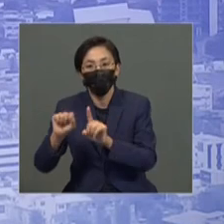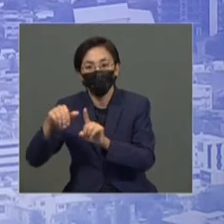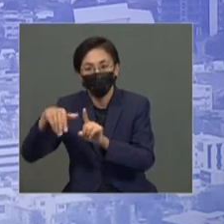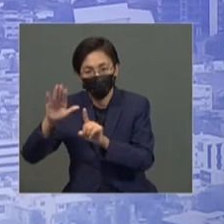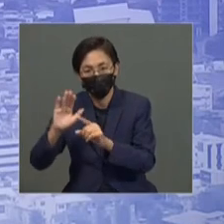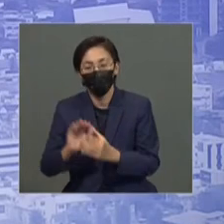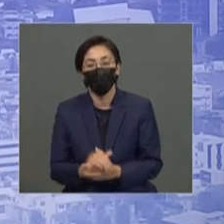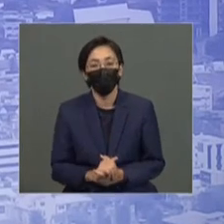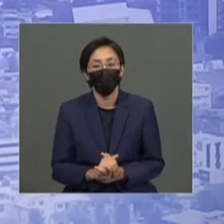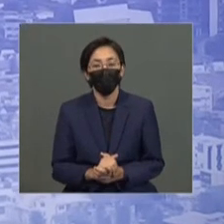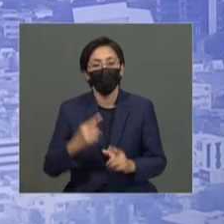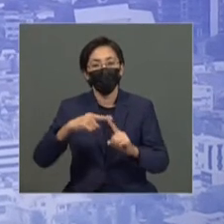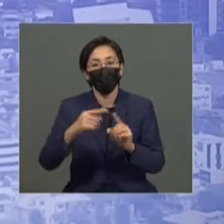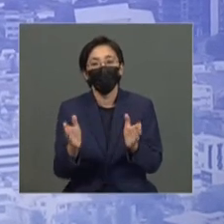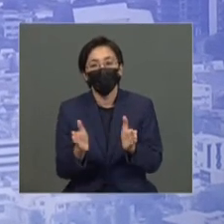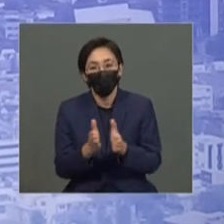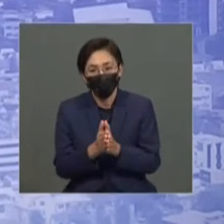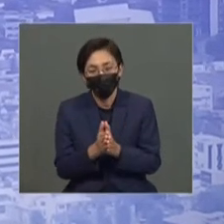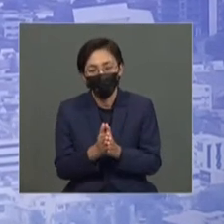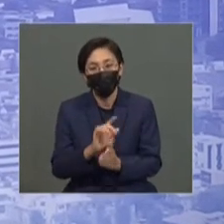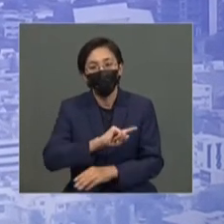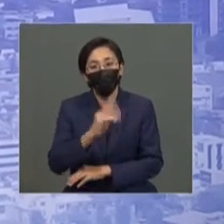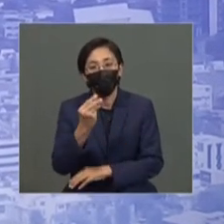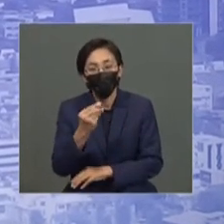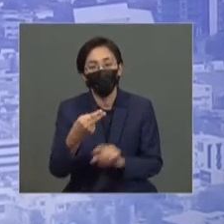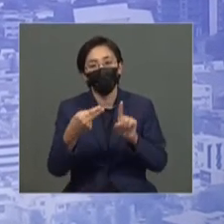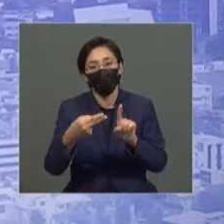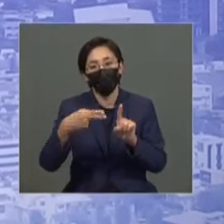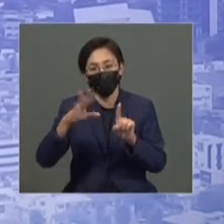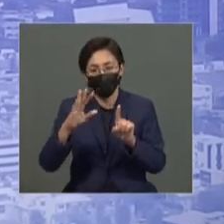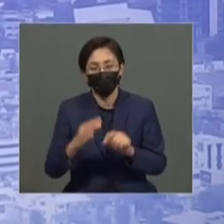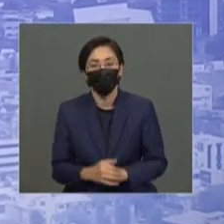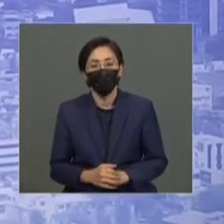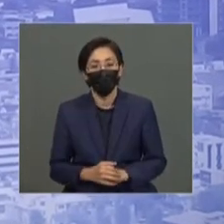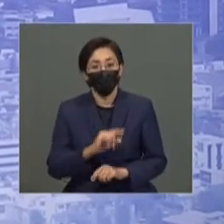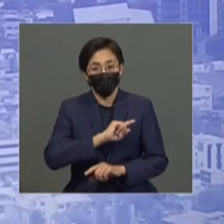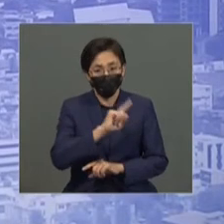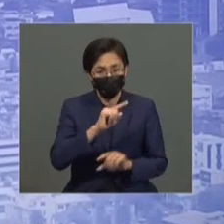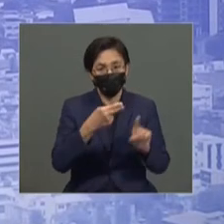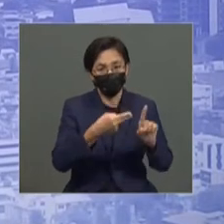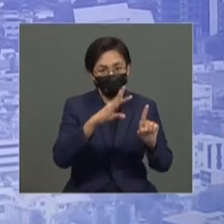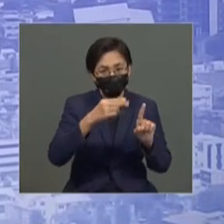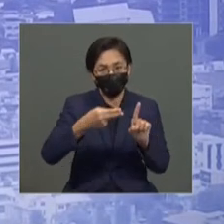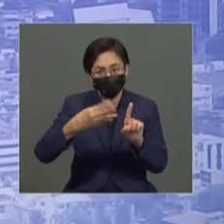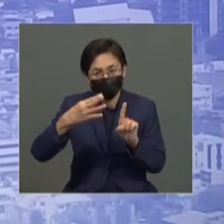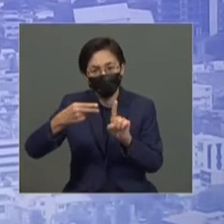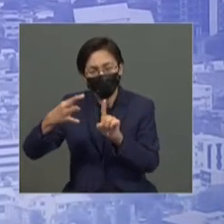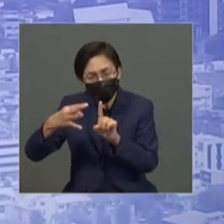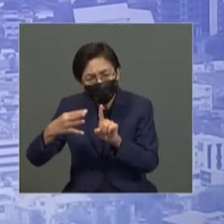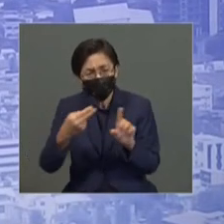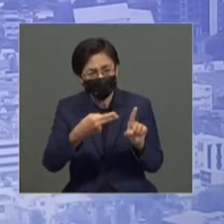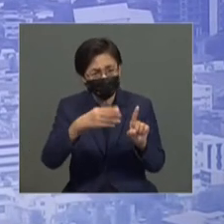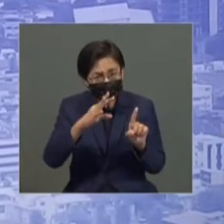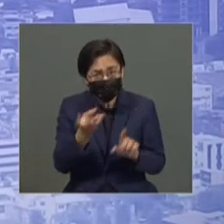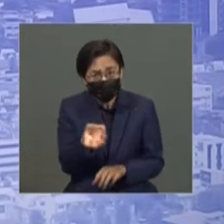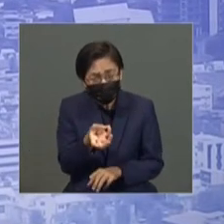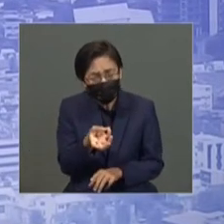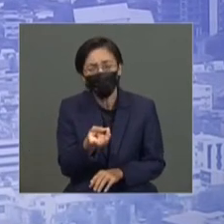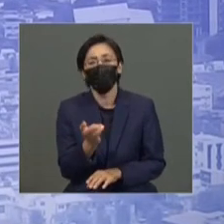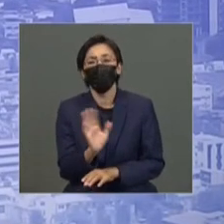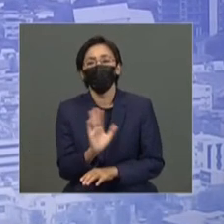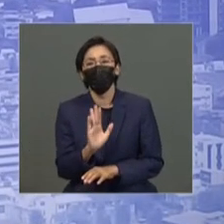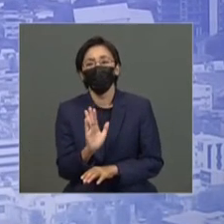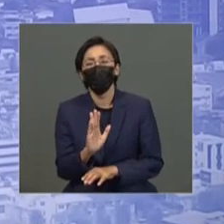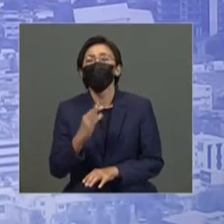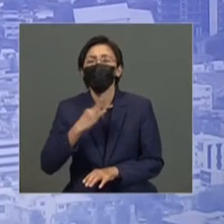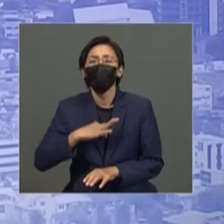กว่ารวมๆแล้วเนี่ยอยู่ที่วันละหมื่นกว่าค่ะตรงนี้เนี่ยถามว่าน้อยก็คงไม่น้อยนะคะแต่ว่าพอไหมอ